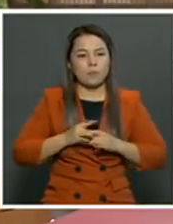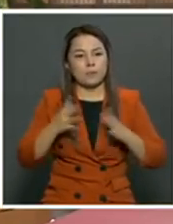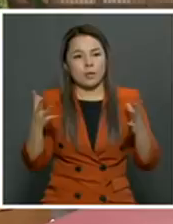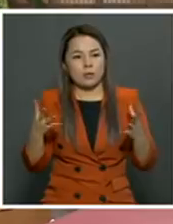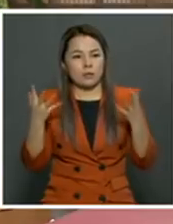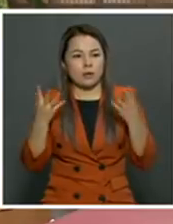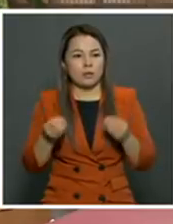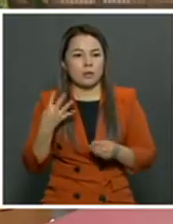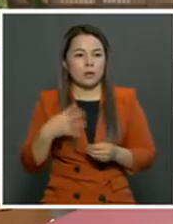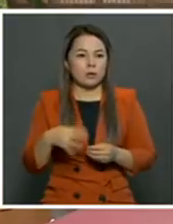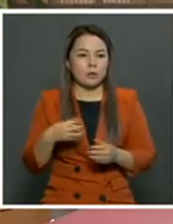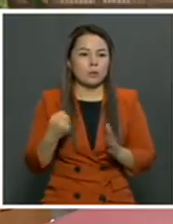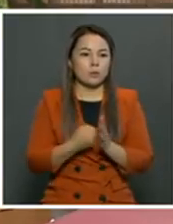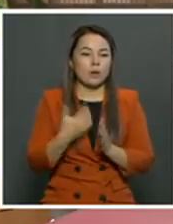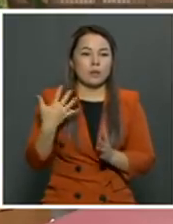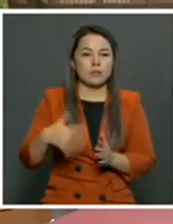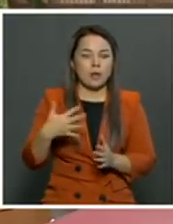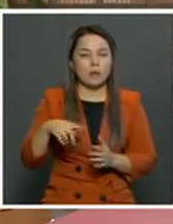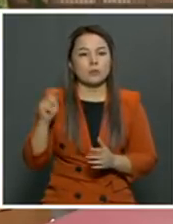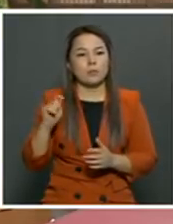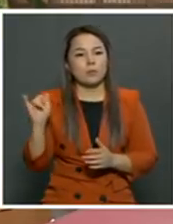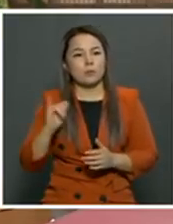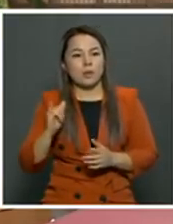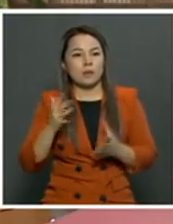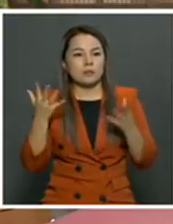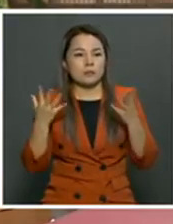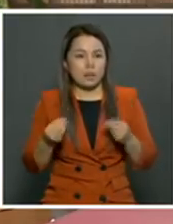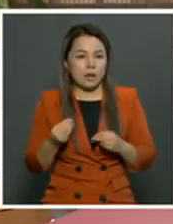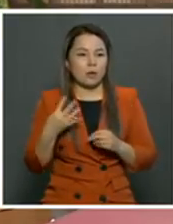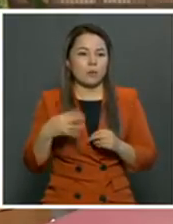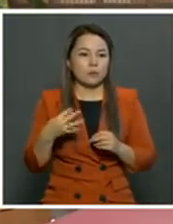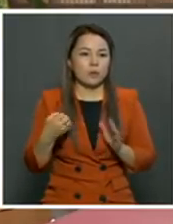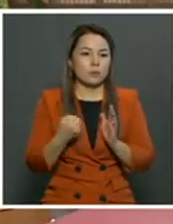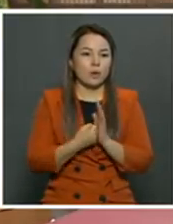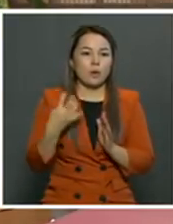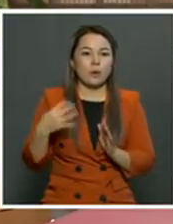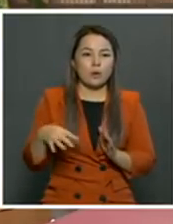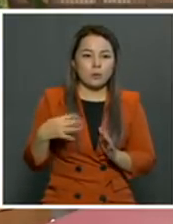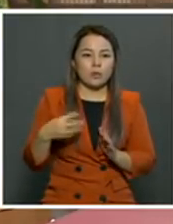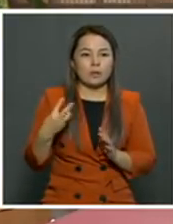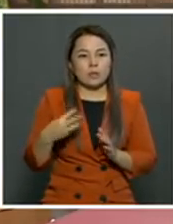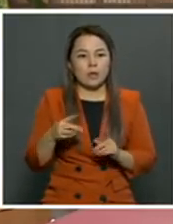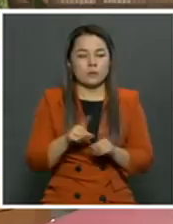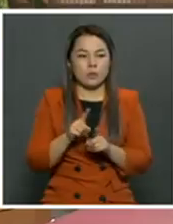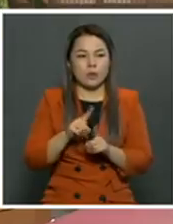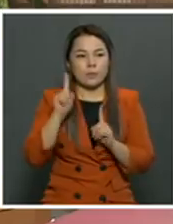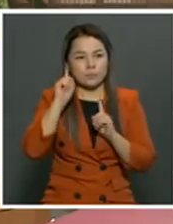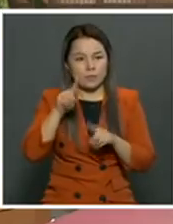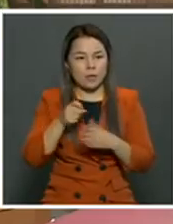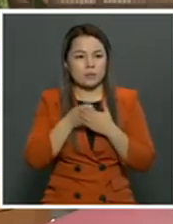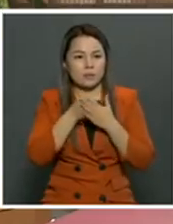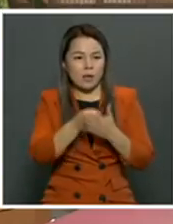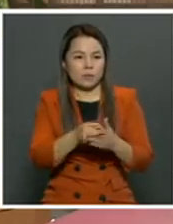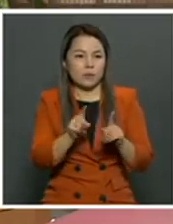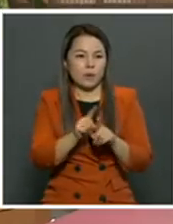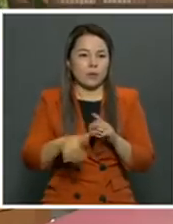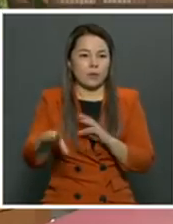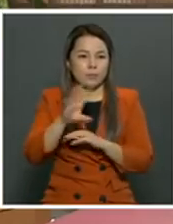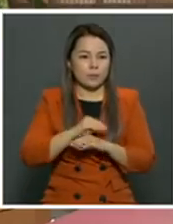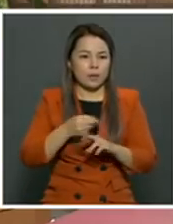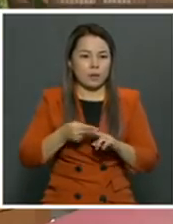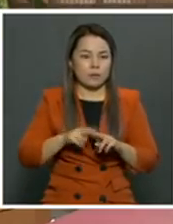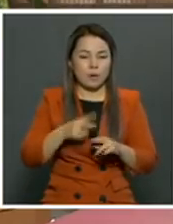күндері 40-тан 50-ге шейін, жексенбі, сенбі күндері 30-дан 40-қа шейінгі мөлшерді қамтыған болатын болса, қазір